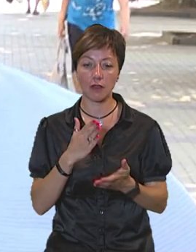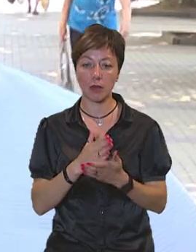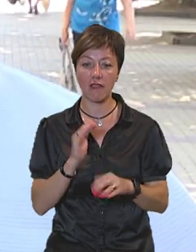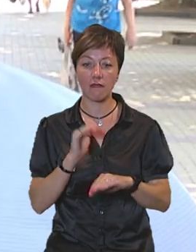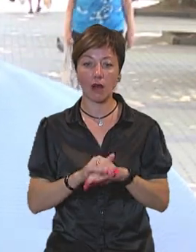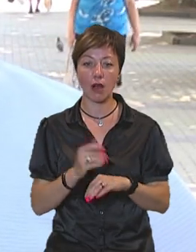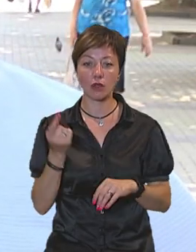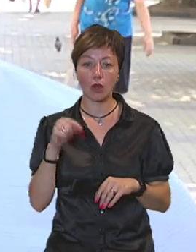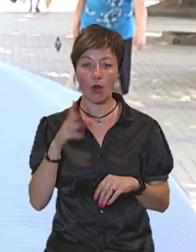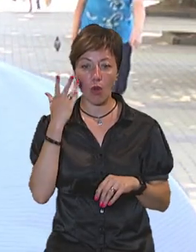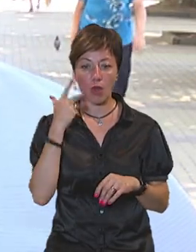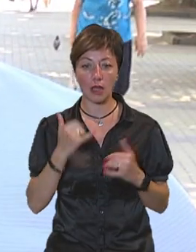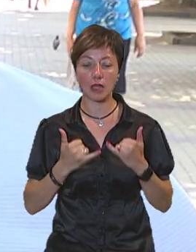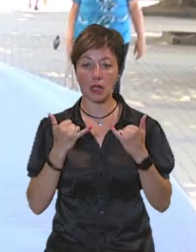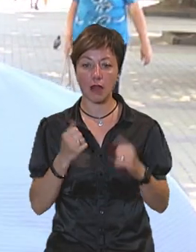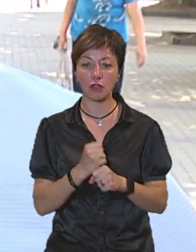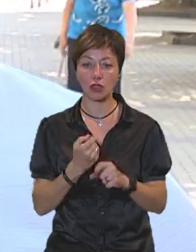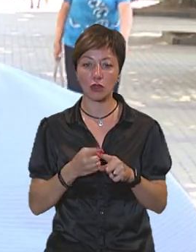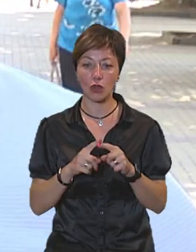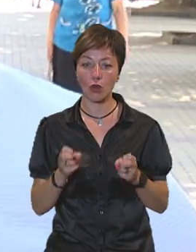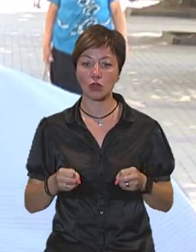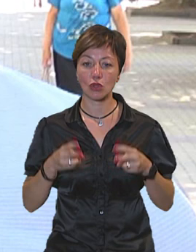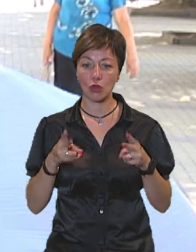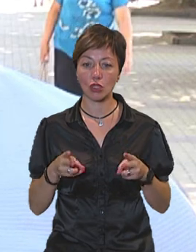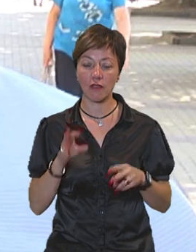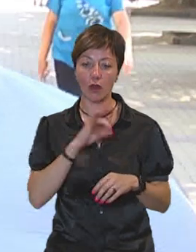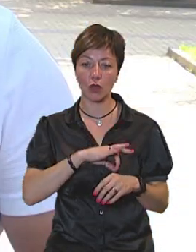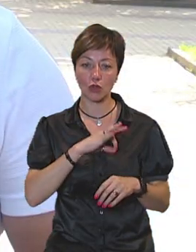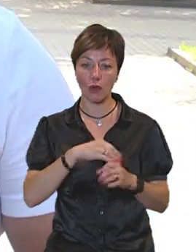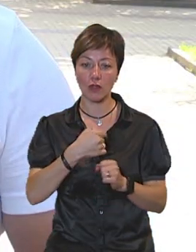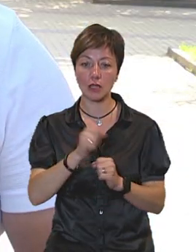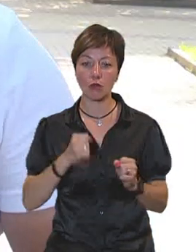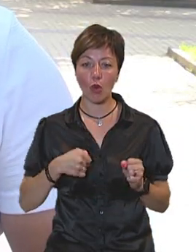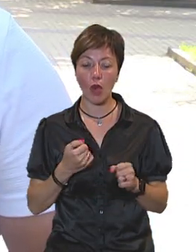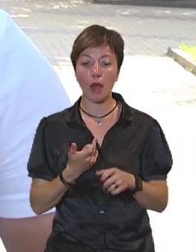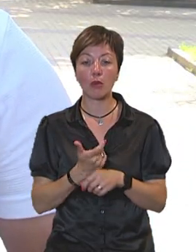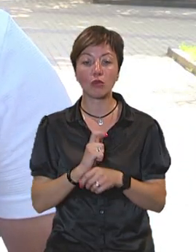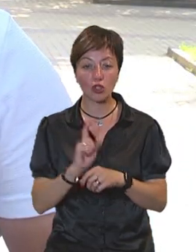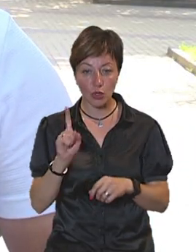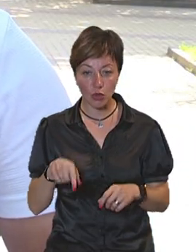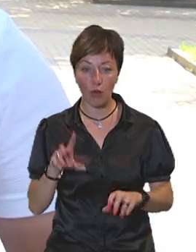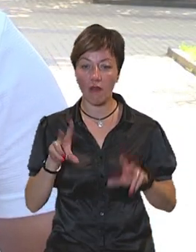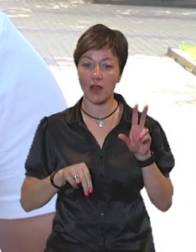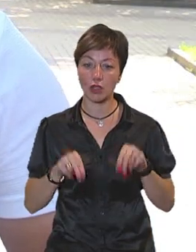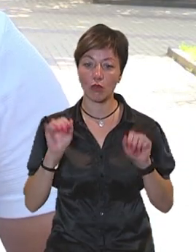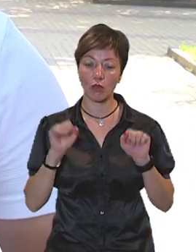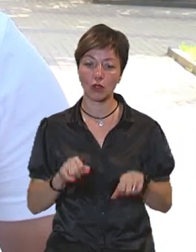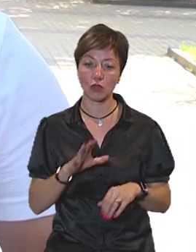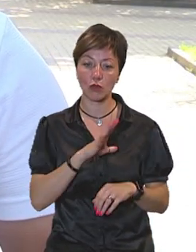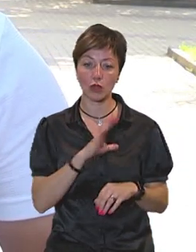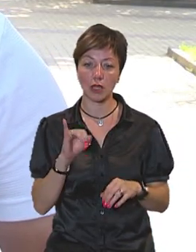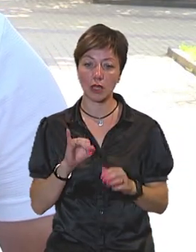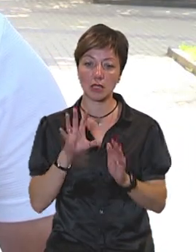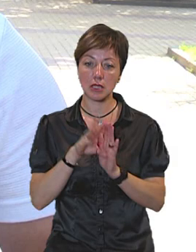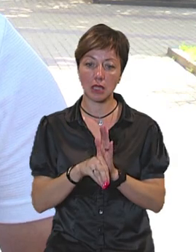фактор, коли для вчинення цього злочину використовується саме зброя. Більше того, я вважаю, що тут може бути і